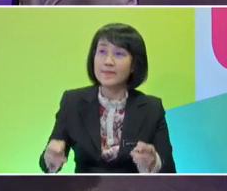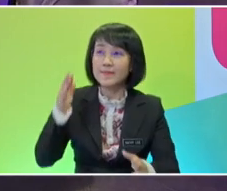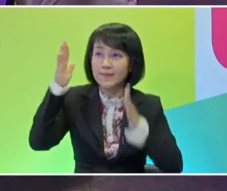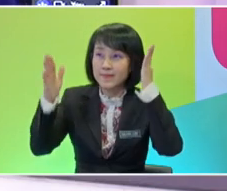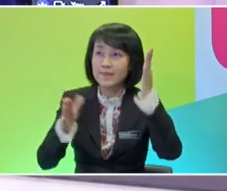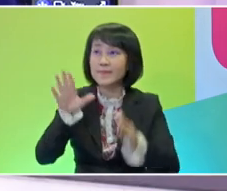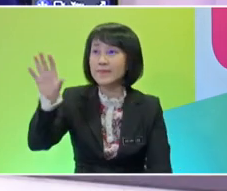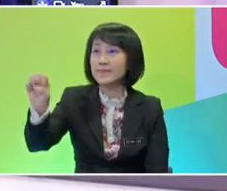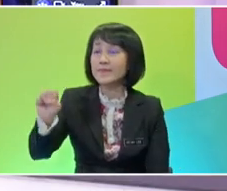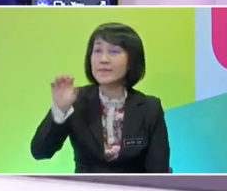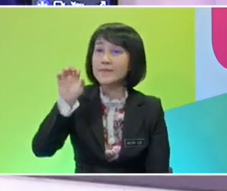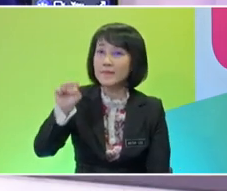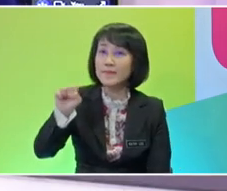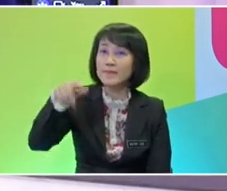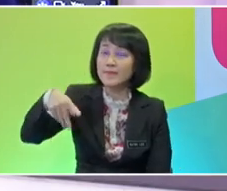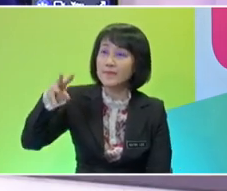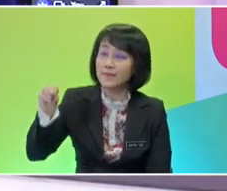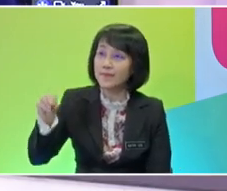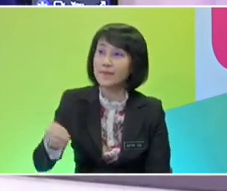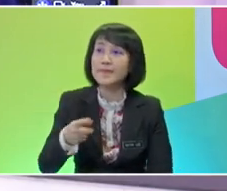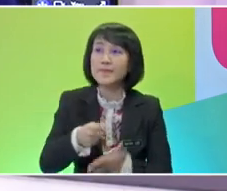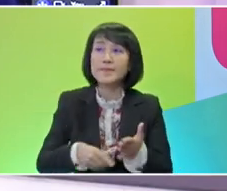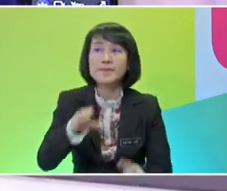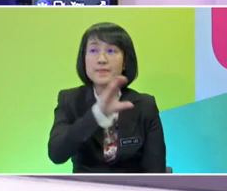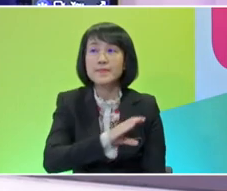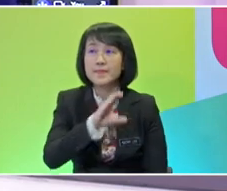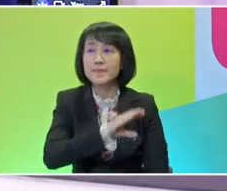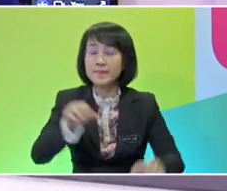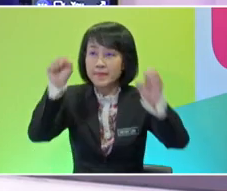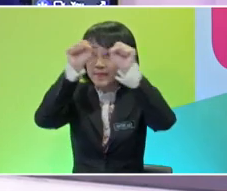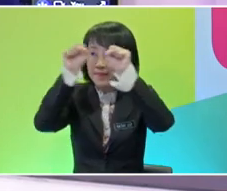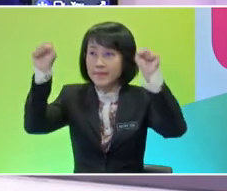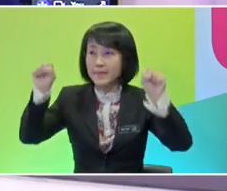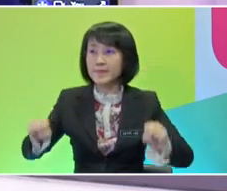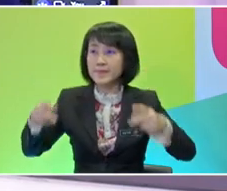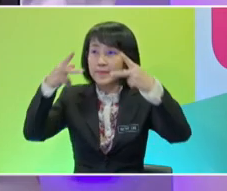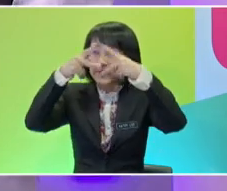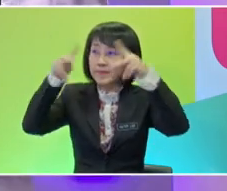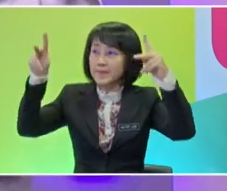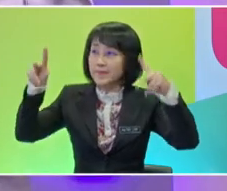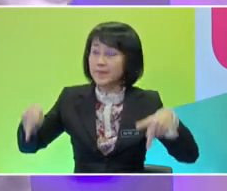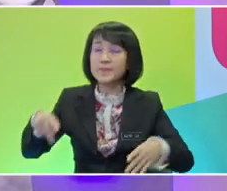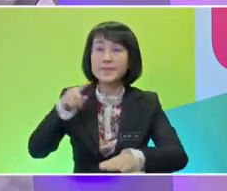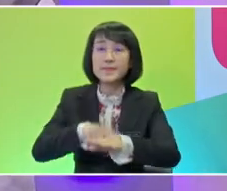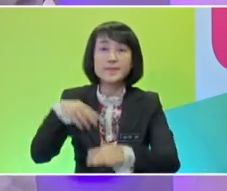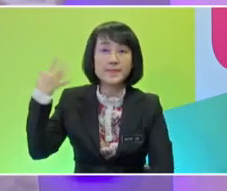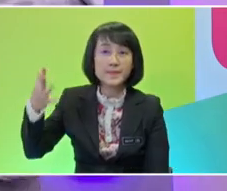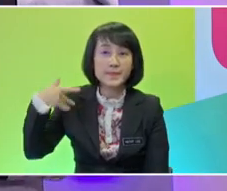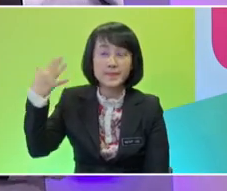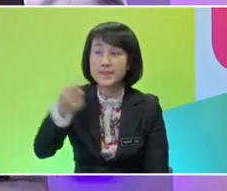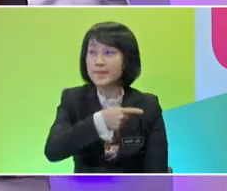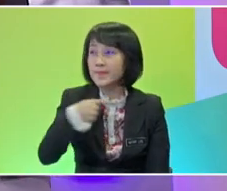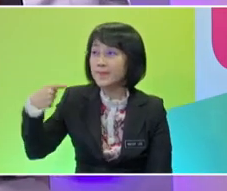ciri-ciri sistem pemerintahan awam sudah pasti y-nya lebih